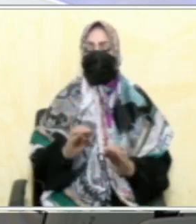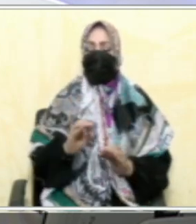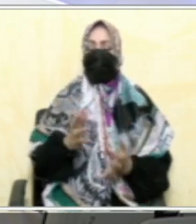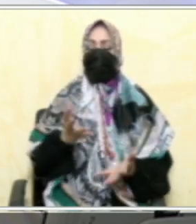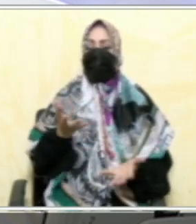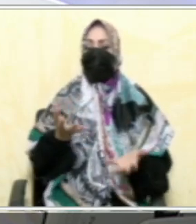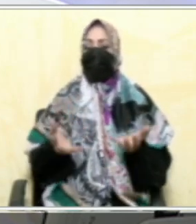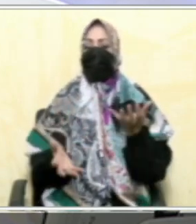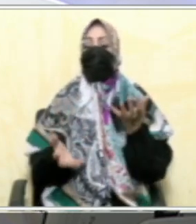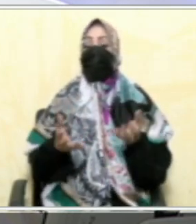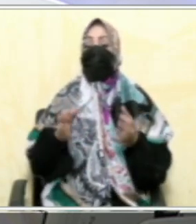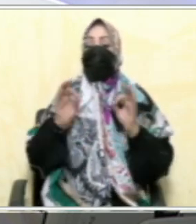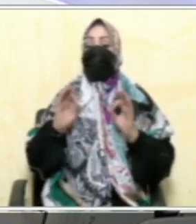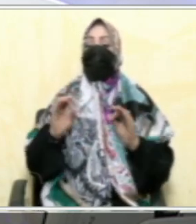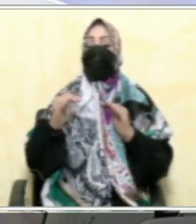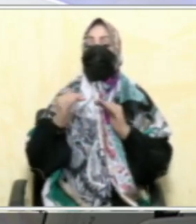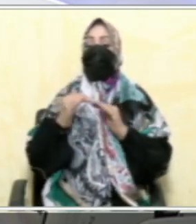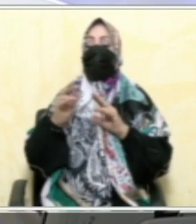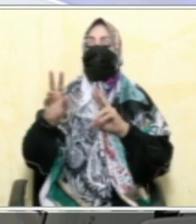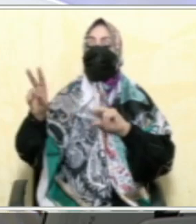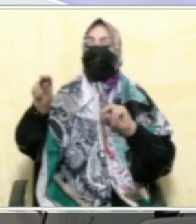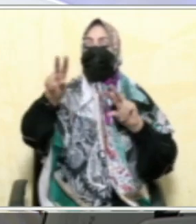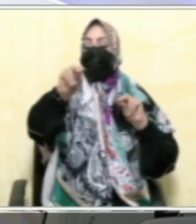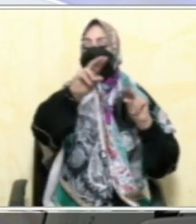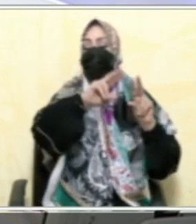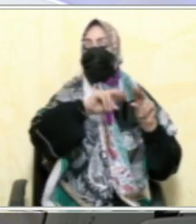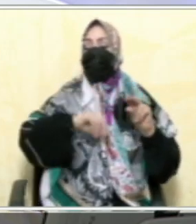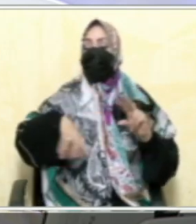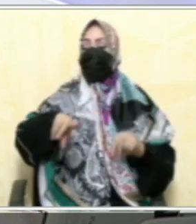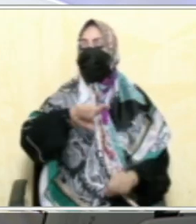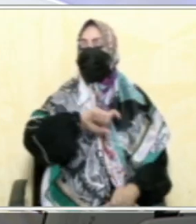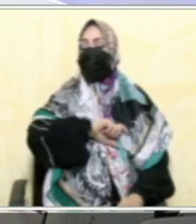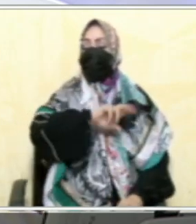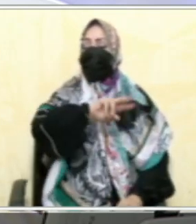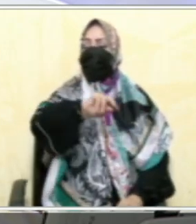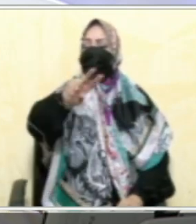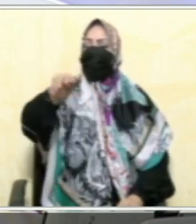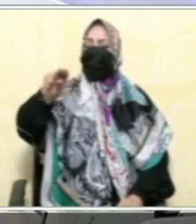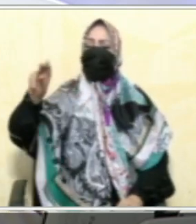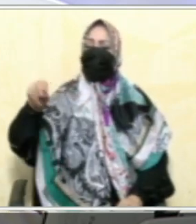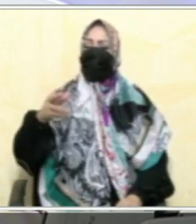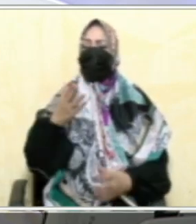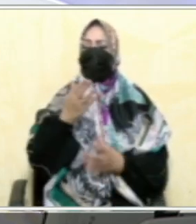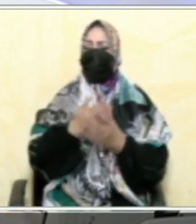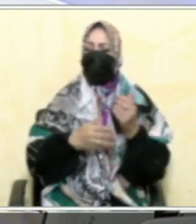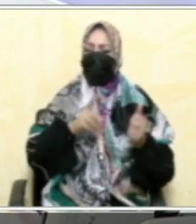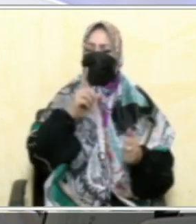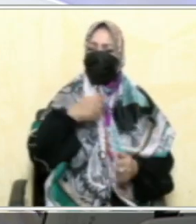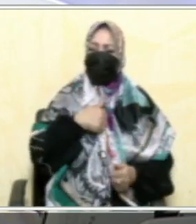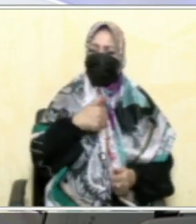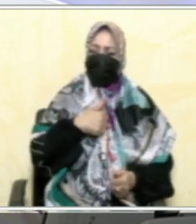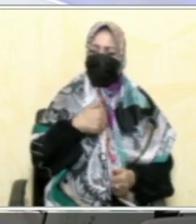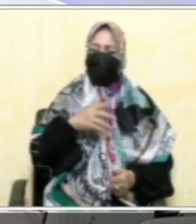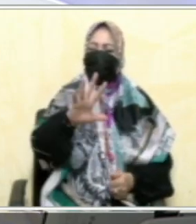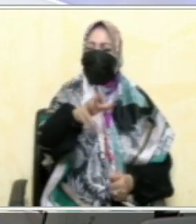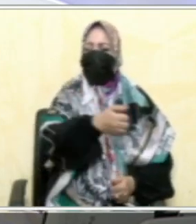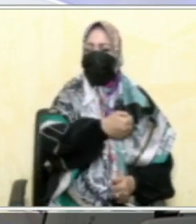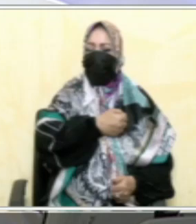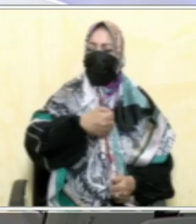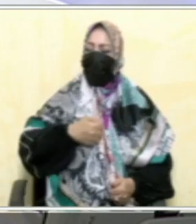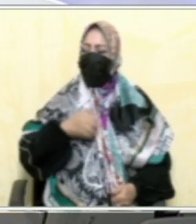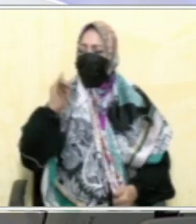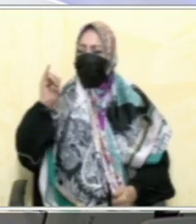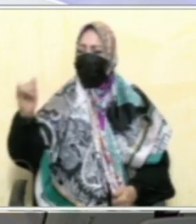الله سبحانه وتعالى نصب عينيها. وما أقوله هنا انتشر في مدارس كثيرة وفي مدن